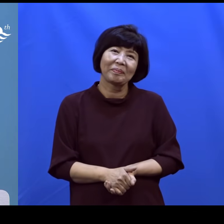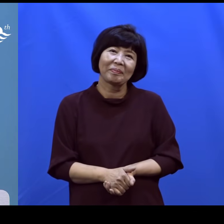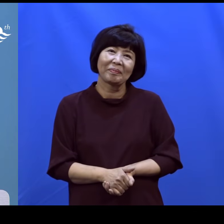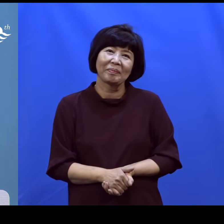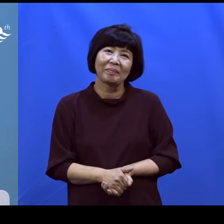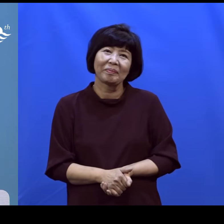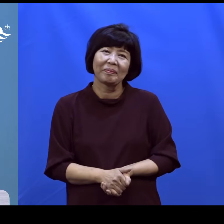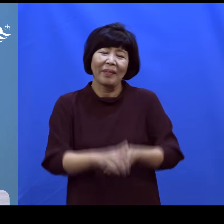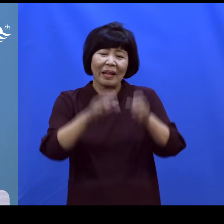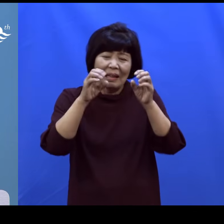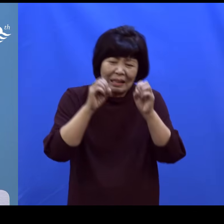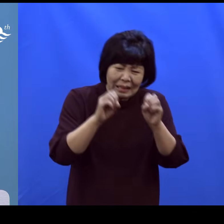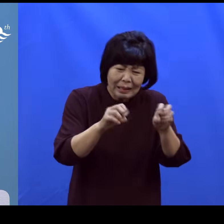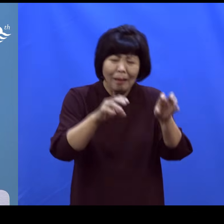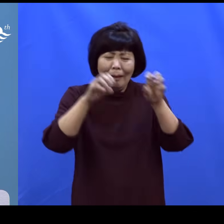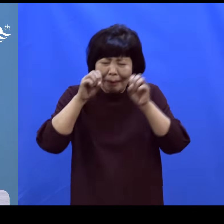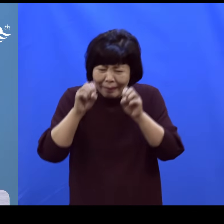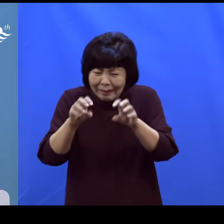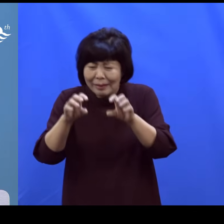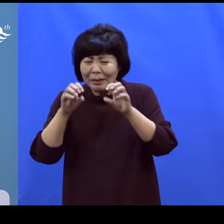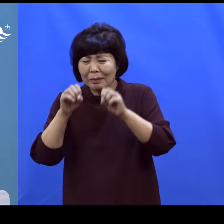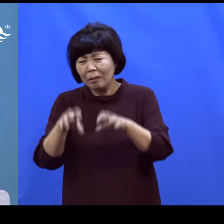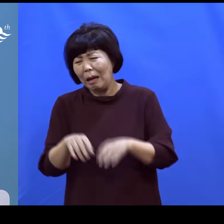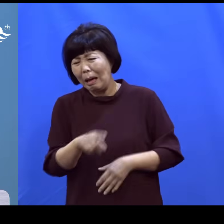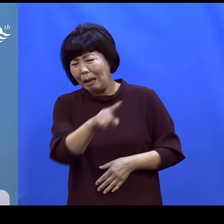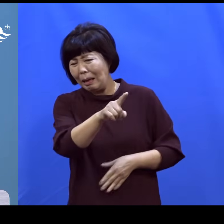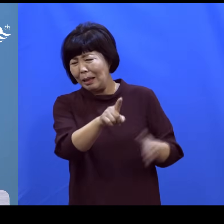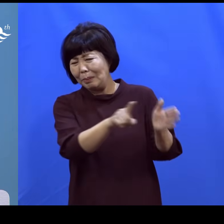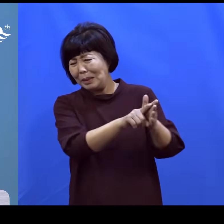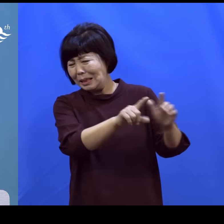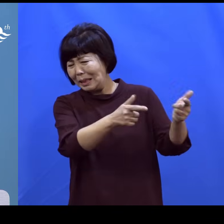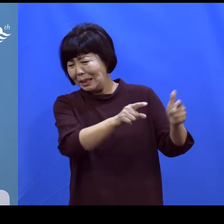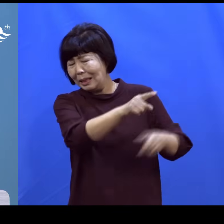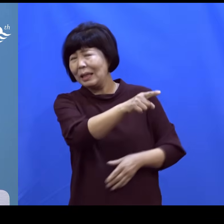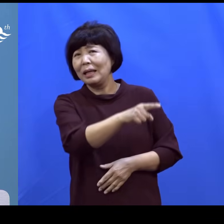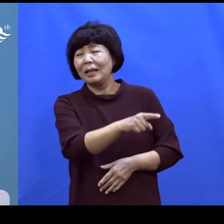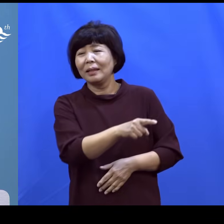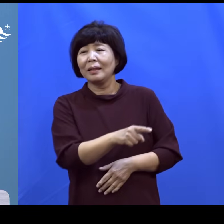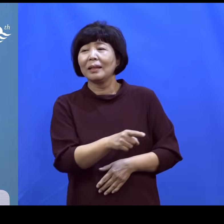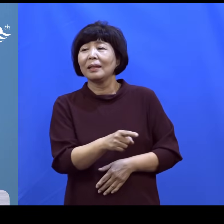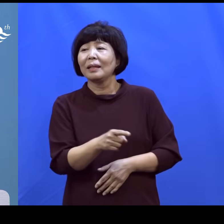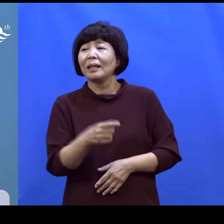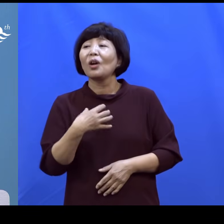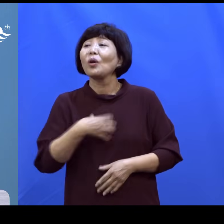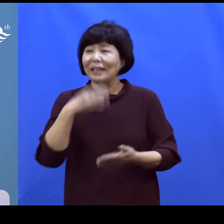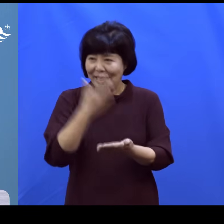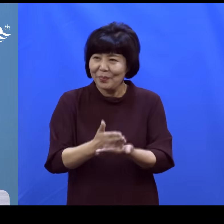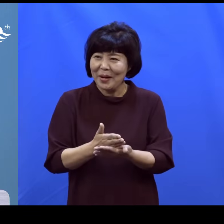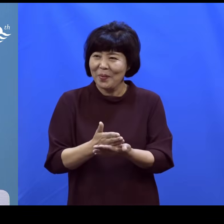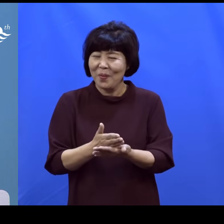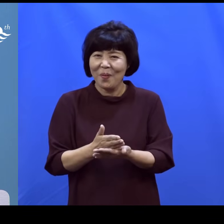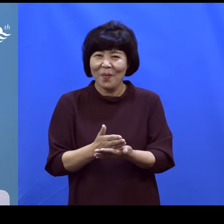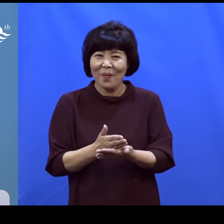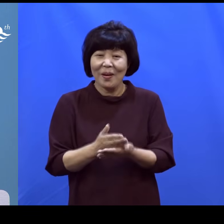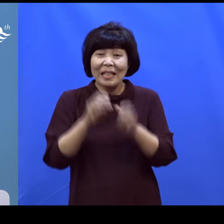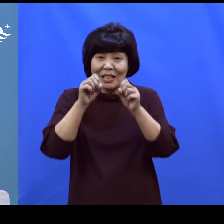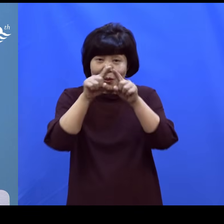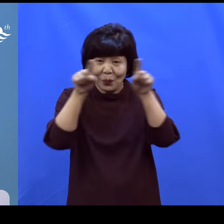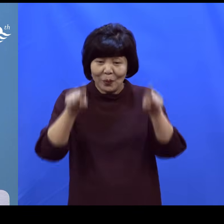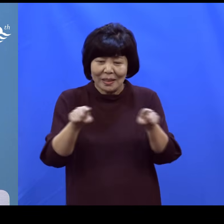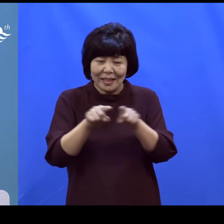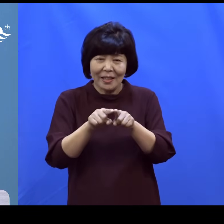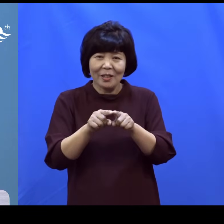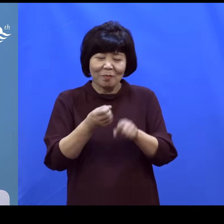아무리 전해도 안 믿는 것 같아. 그럼 용기하지 마세요. 우리는 뿌리 얘기만 하면 돼요. 열매는 우리 소관 아니에요. 여러분, 믿든지 안